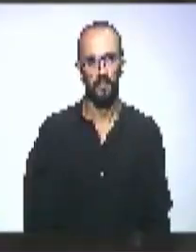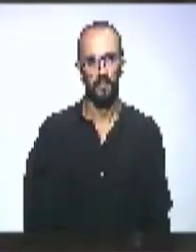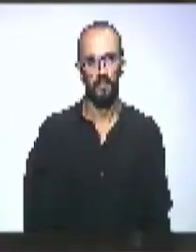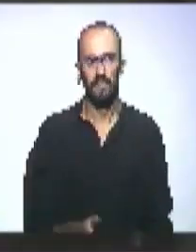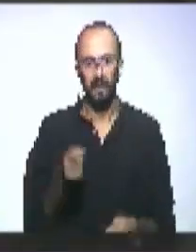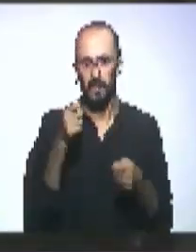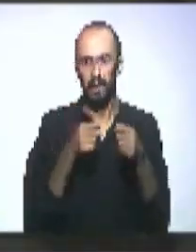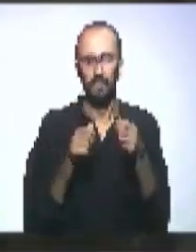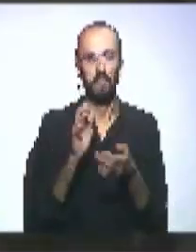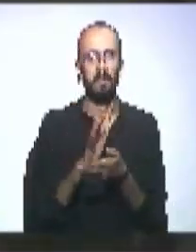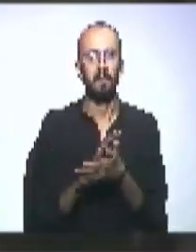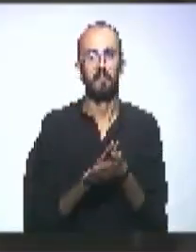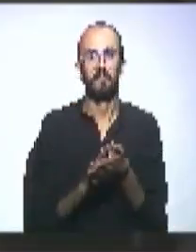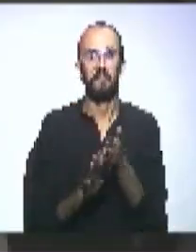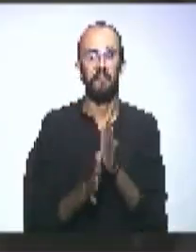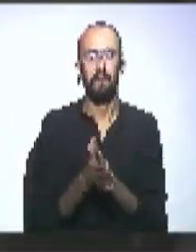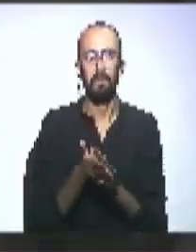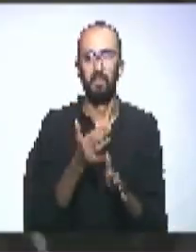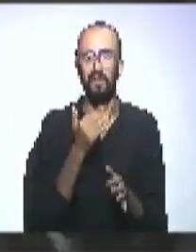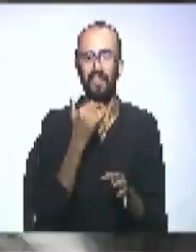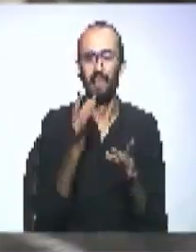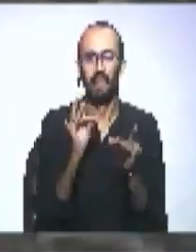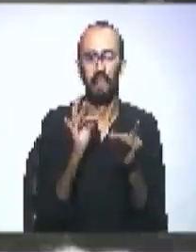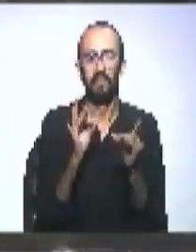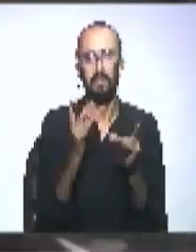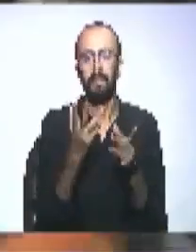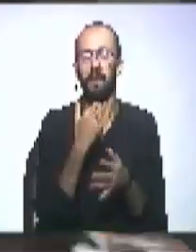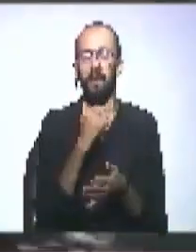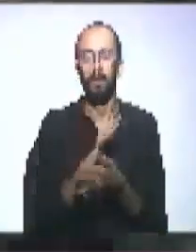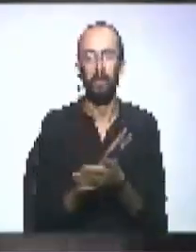اضافات من اي نوع ولا اي ماده ربط.